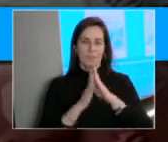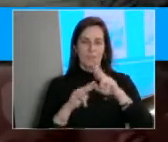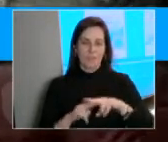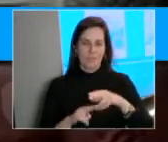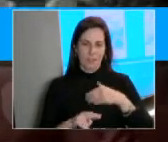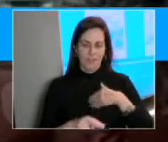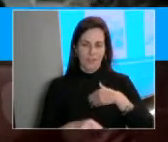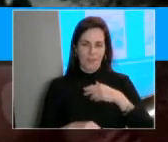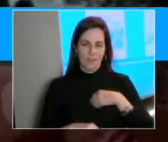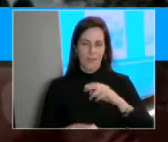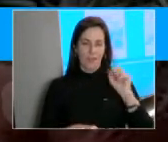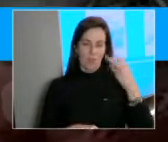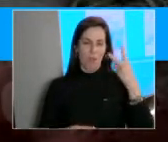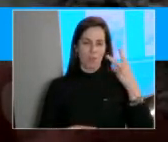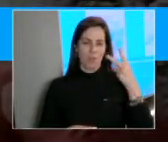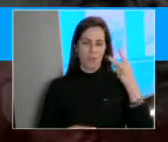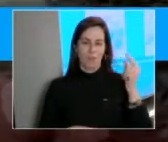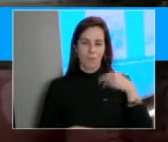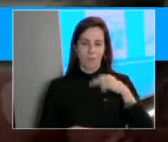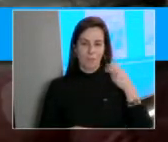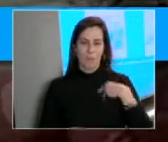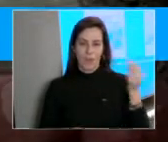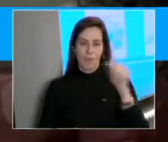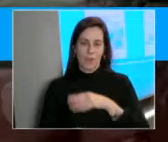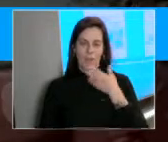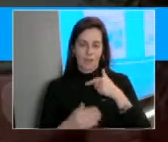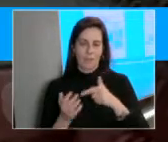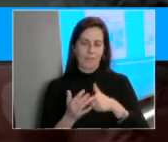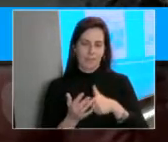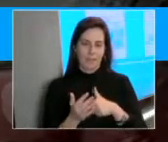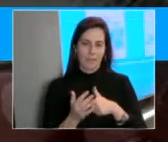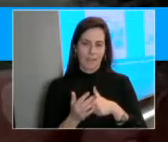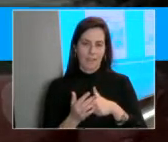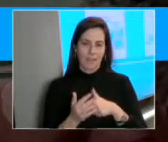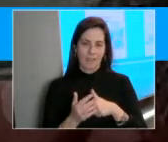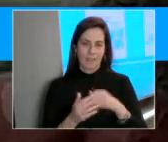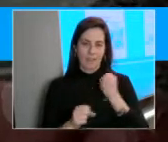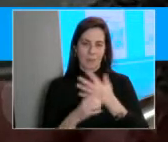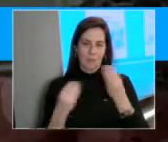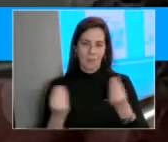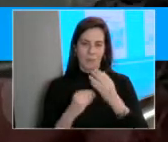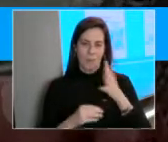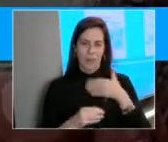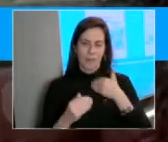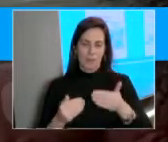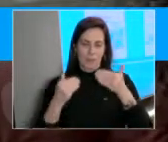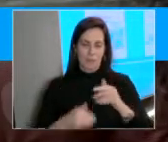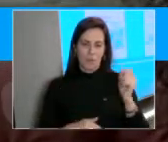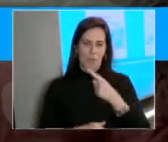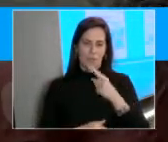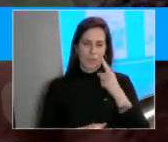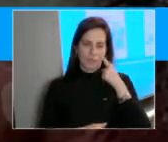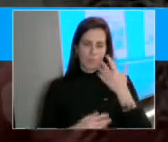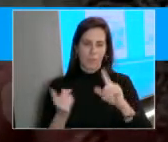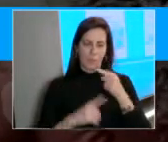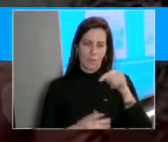אמור באמת עוד שבועיים להגיע, בלי כל קשר באמת על הארץ, על מנת לקדם כמה דברים. אז אולי אני אקדים את זה בשבוע, אבל נראה